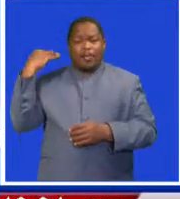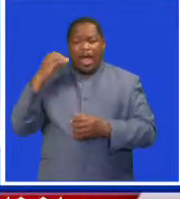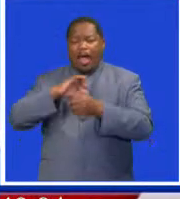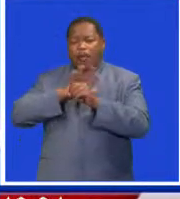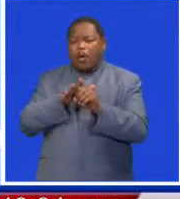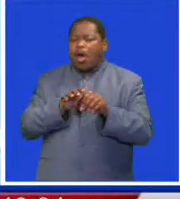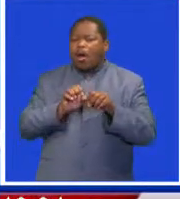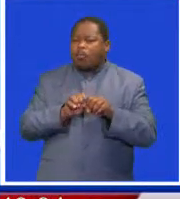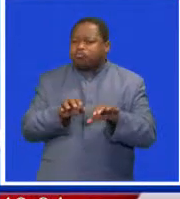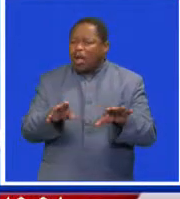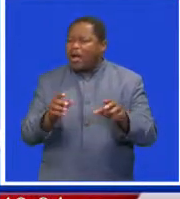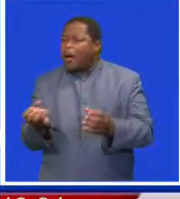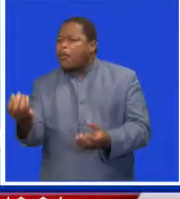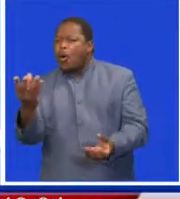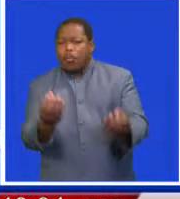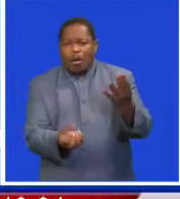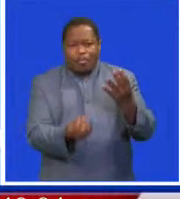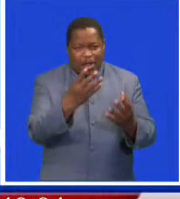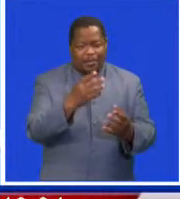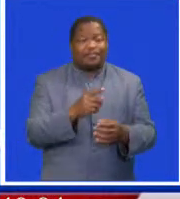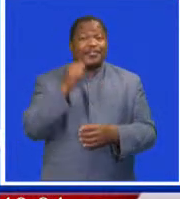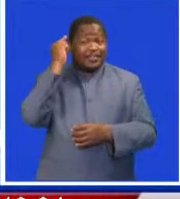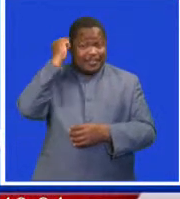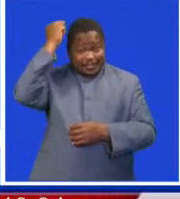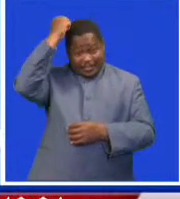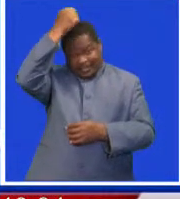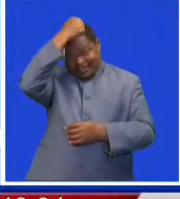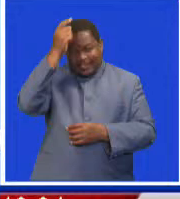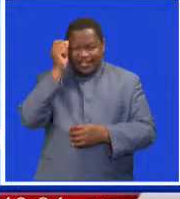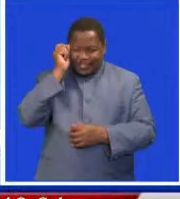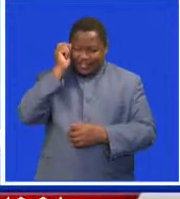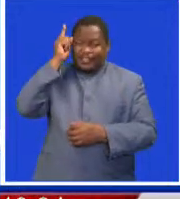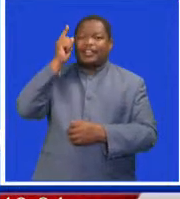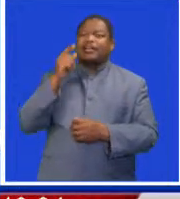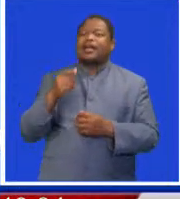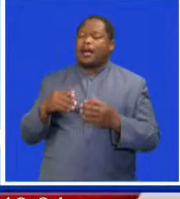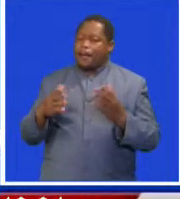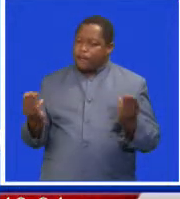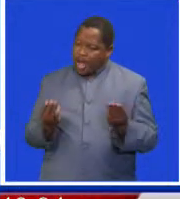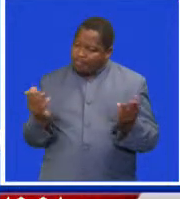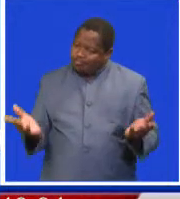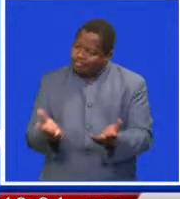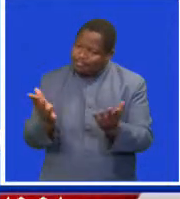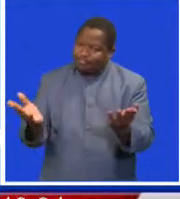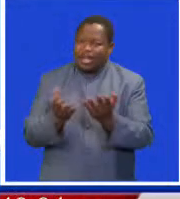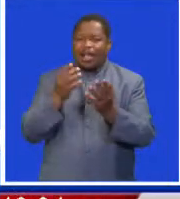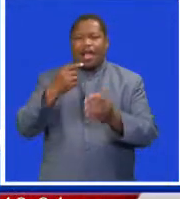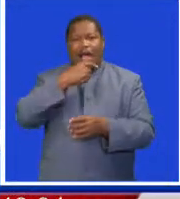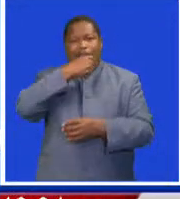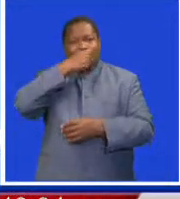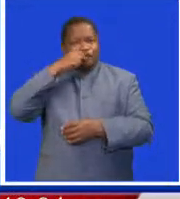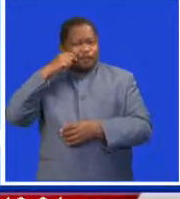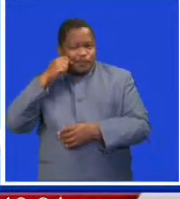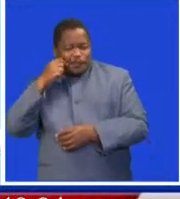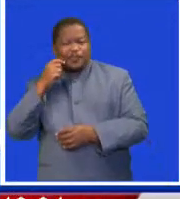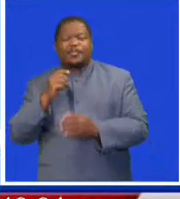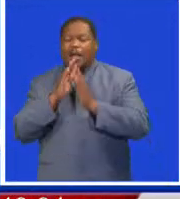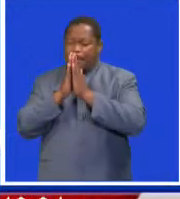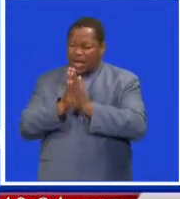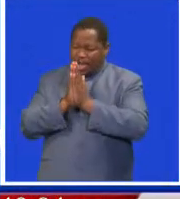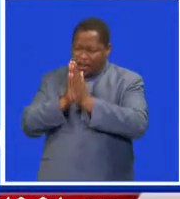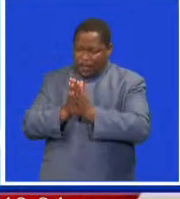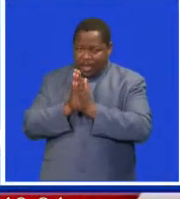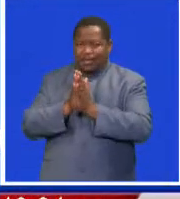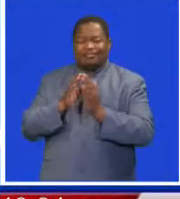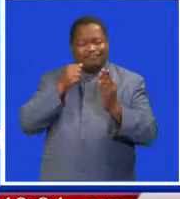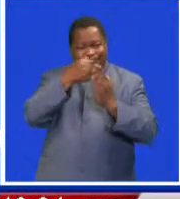kudla kwathandaza kuthandazelwa wona ke lomkhuhlane we COVID-19 nine bekunene kuhambe kahle ke kanti ke lokunye umfana nenkosi